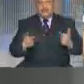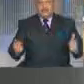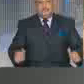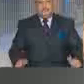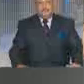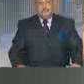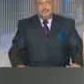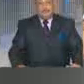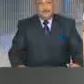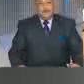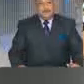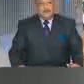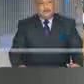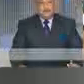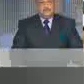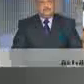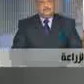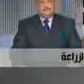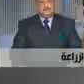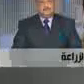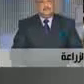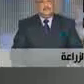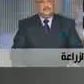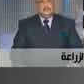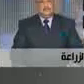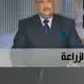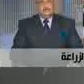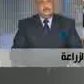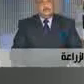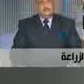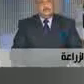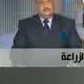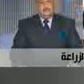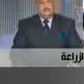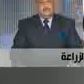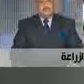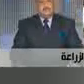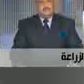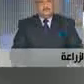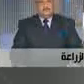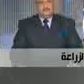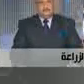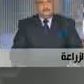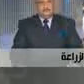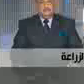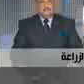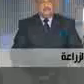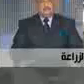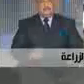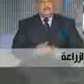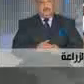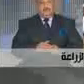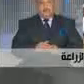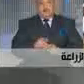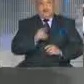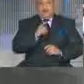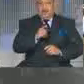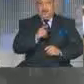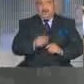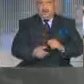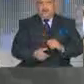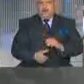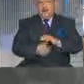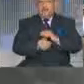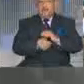جمعنا 40 مليون دولار من الهبات من أنغولا وغينيا والكاميرون ومن عدد من مكونات المجتمع المدني والقطاع الخاص، وقد